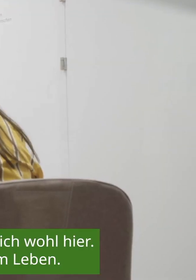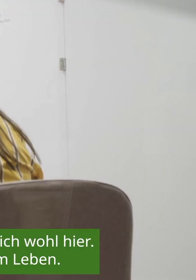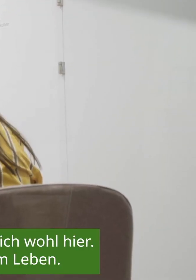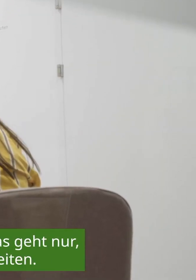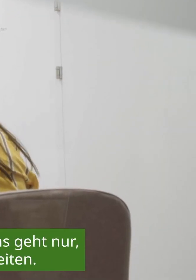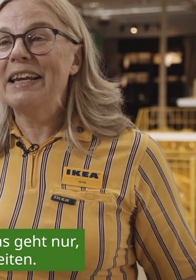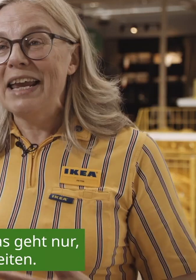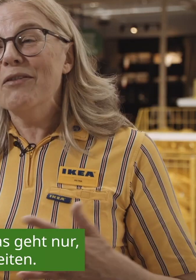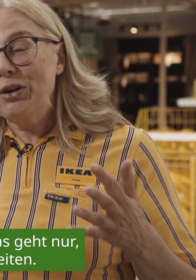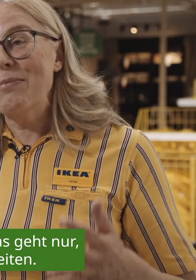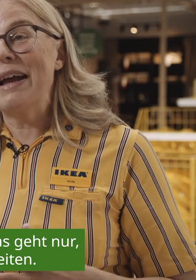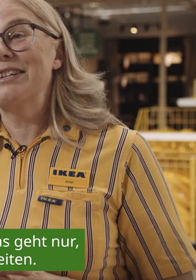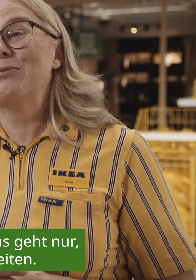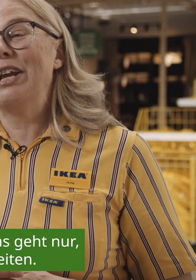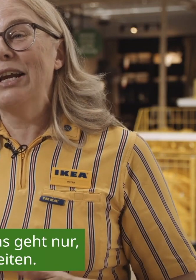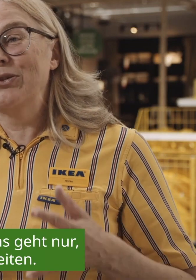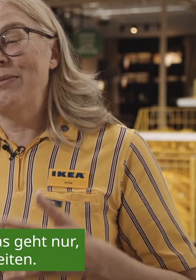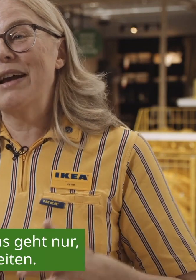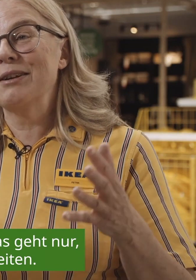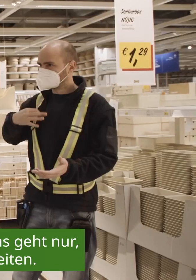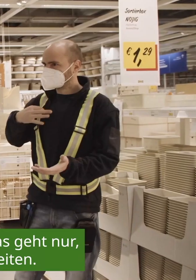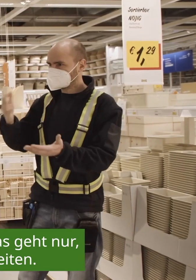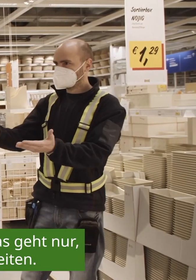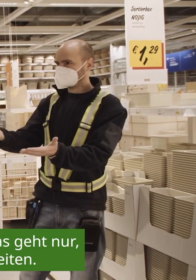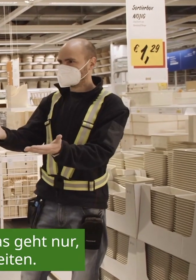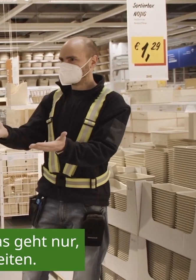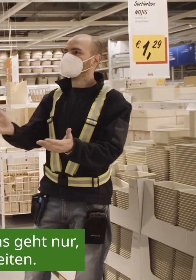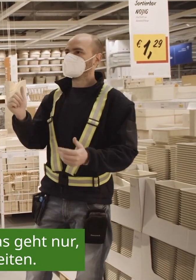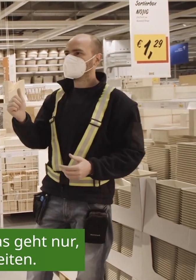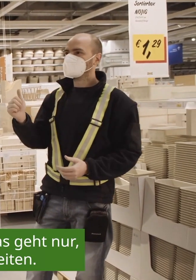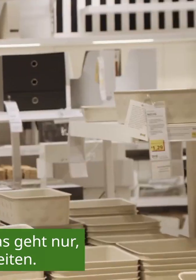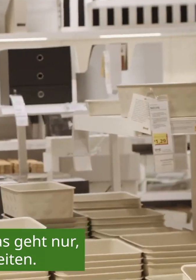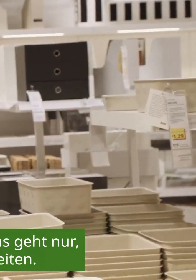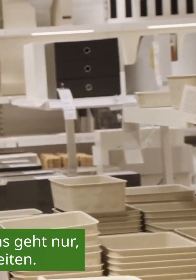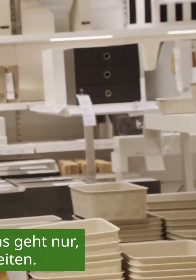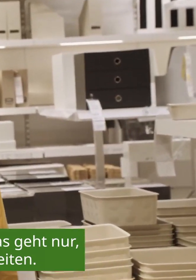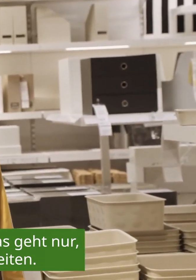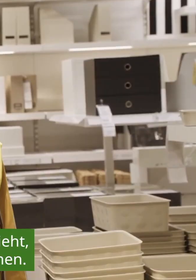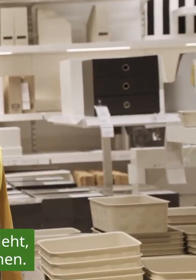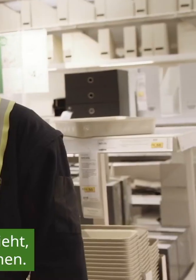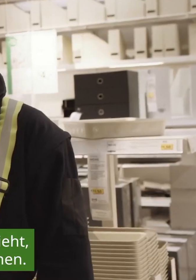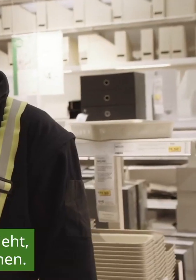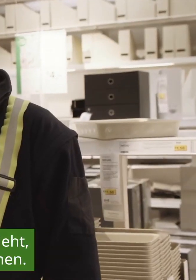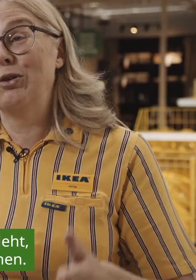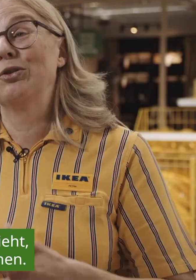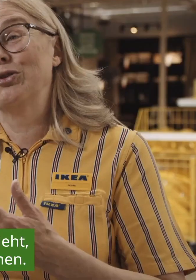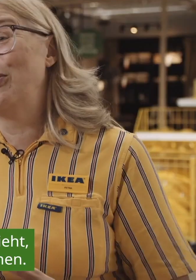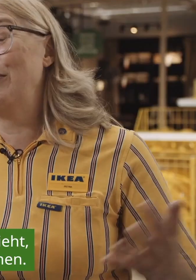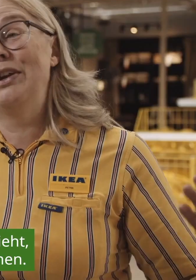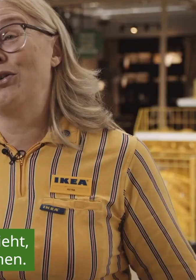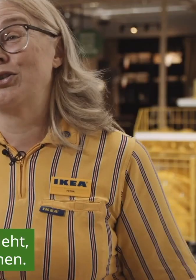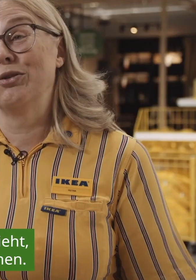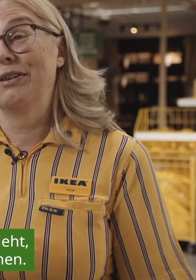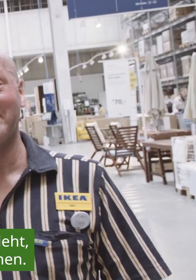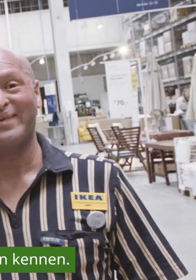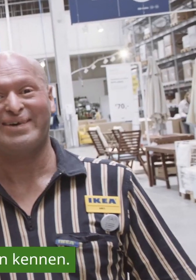im Leben. Weil IKEA für gemeinsam stehen und gemeinsam kann nur sein, wenn wir alle miteinander gemeinsam arbeiten. So wie die Gesellschaft ausschaut, so möchten